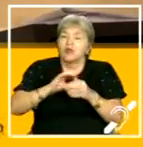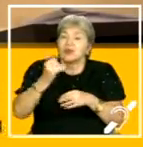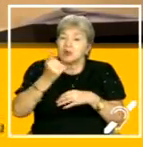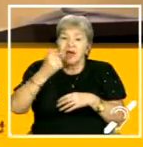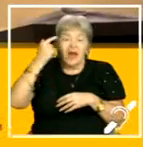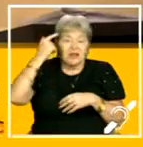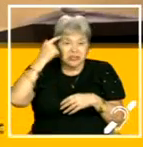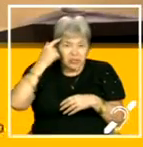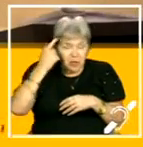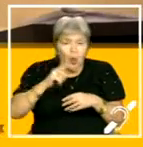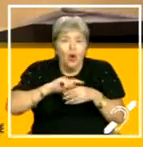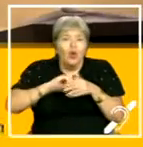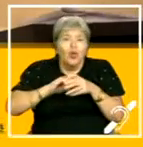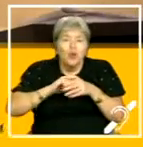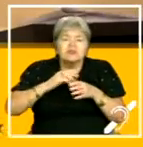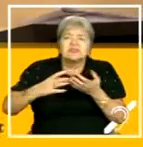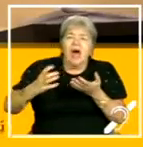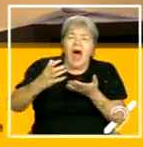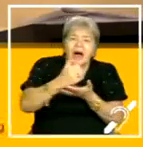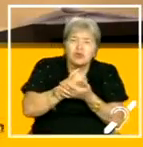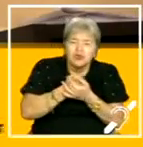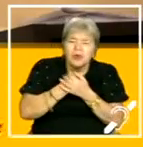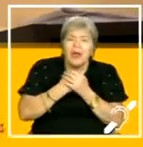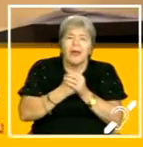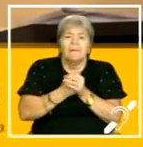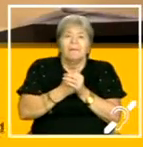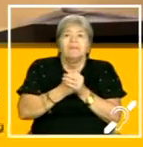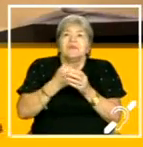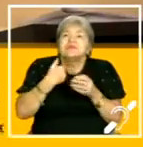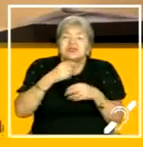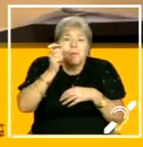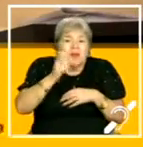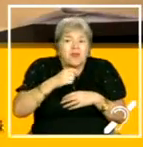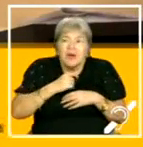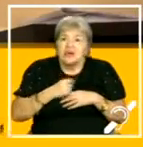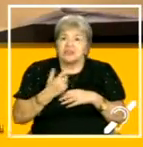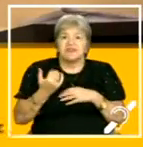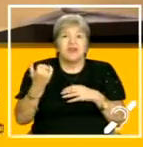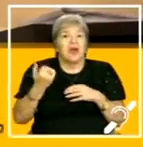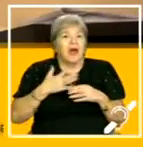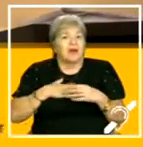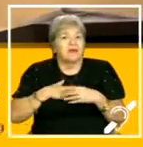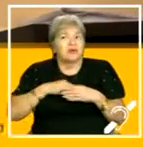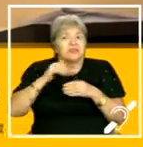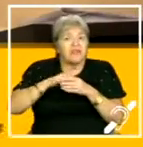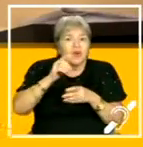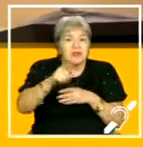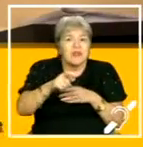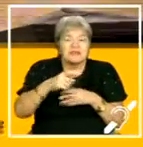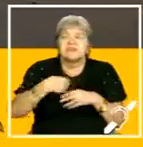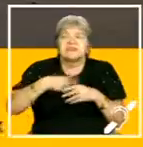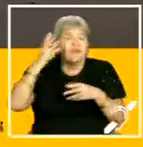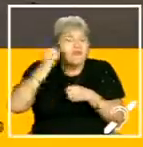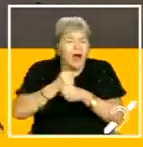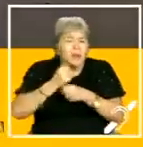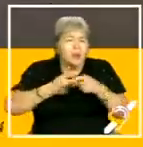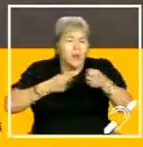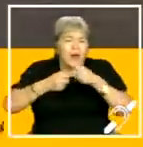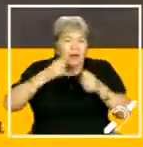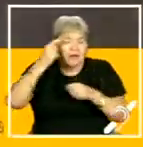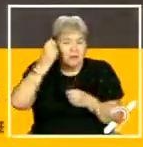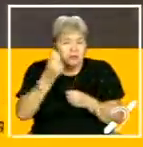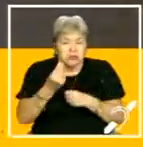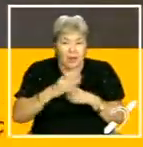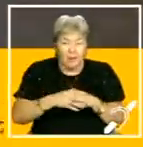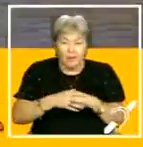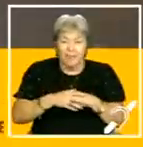cum să coaguleze majorități, inclusiv în rândul populației, și cred că am demonstrat că pot să fac acest lucru.